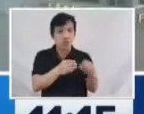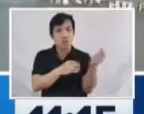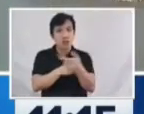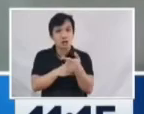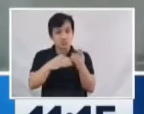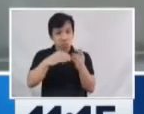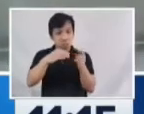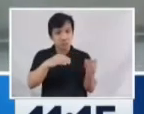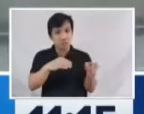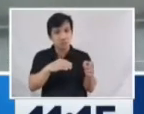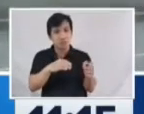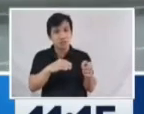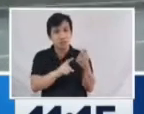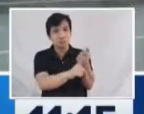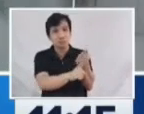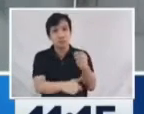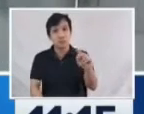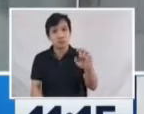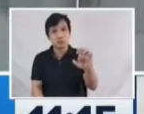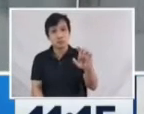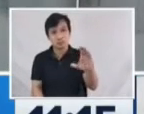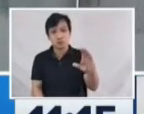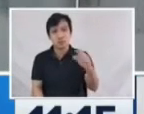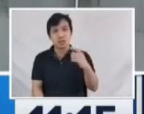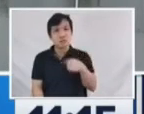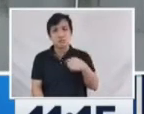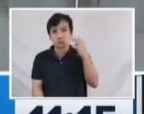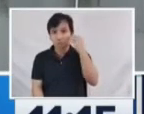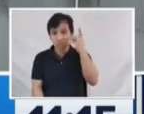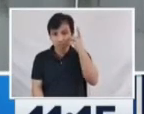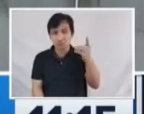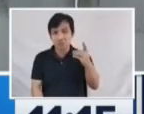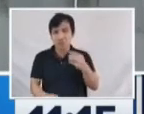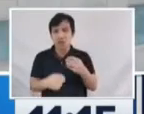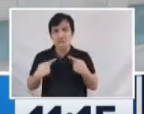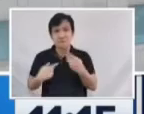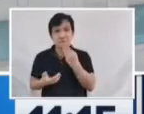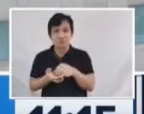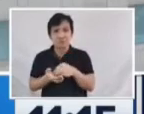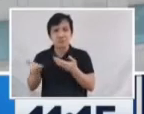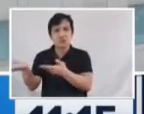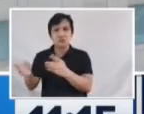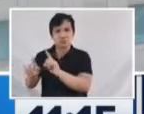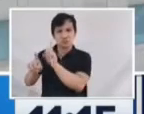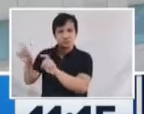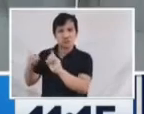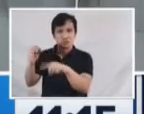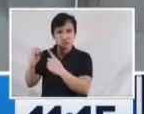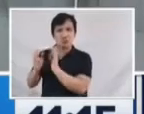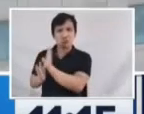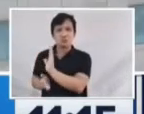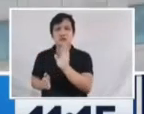na po pwedeng magbigay ng ganyang prangkisa. Kung ang issue naman ay po pwede bang magbigay ng provisional authority ang